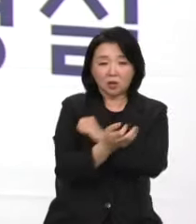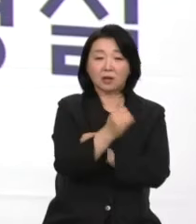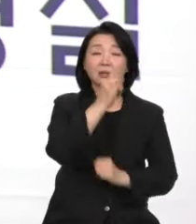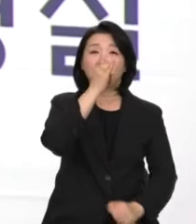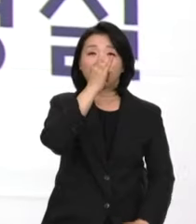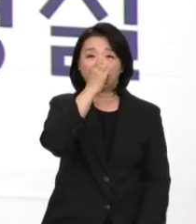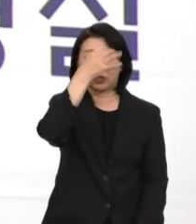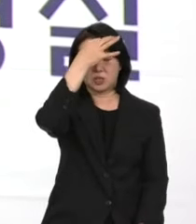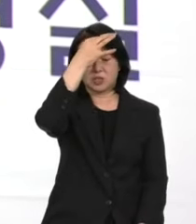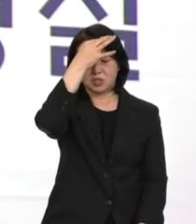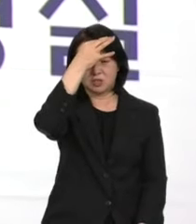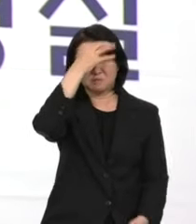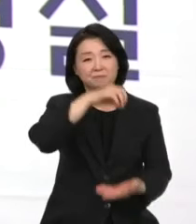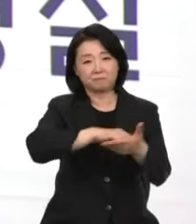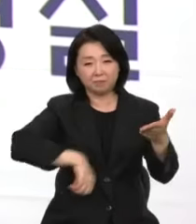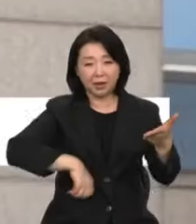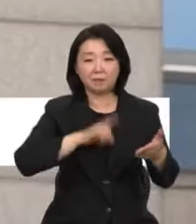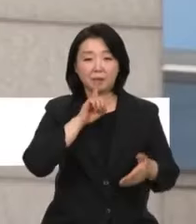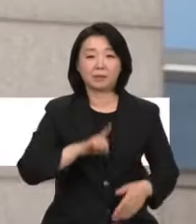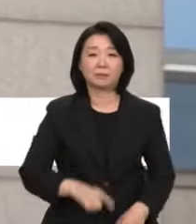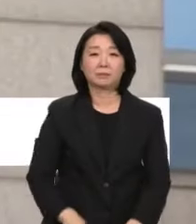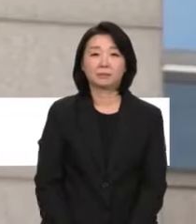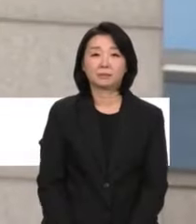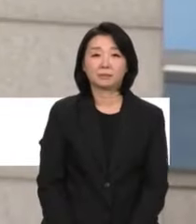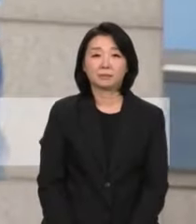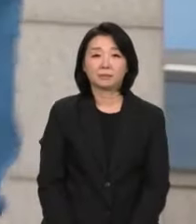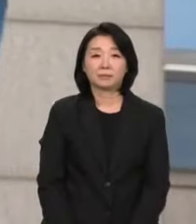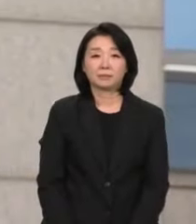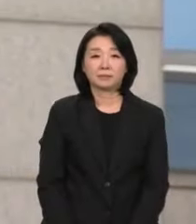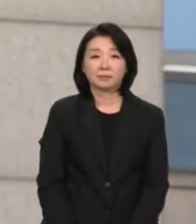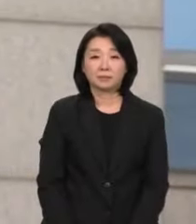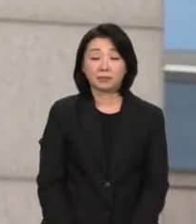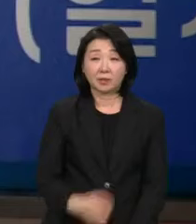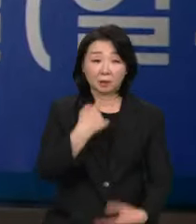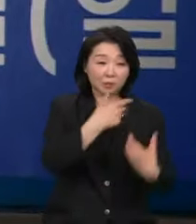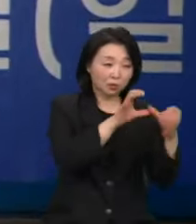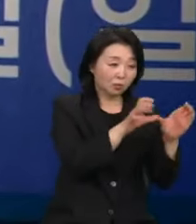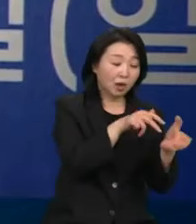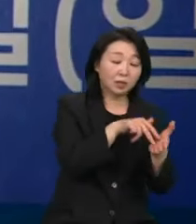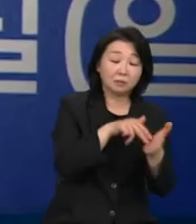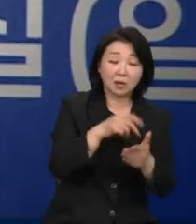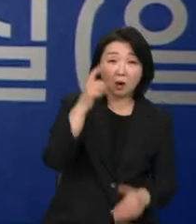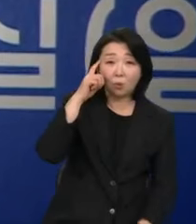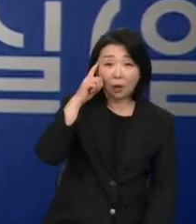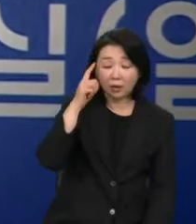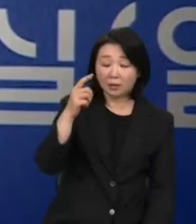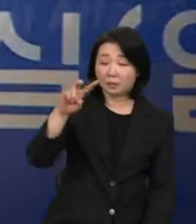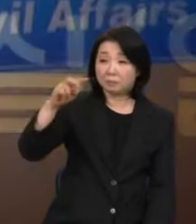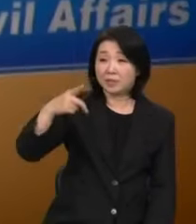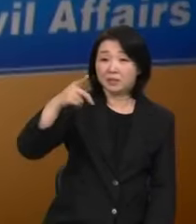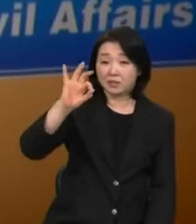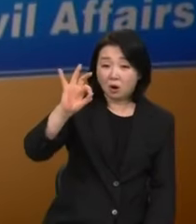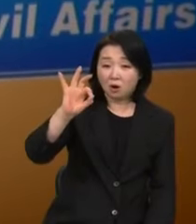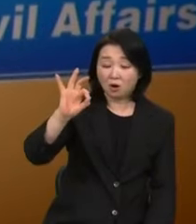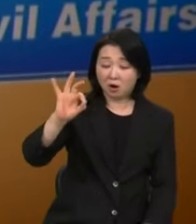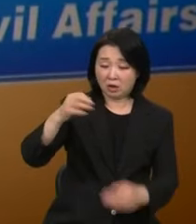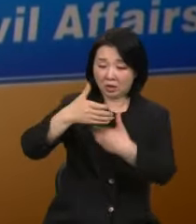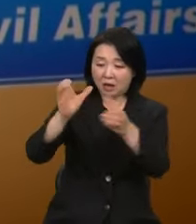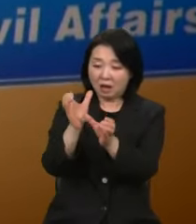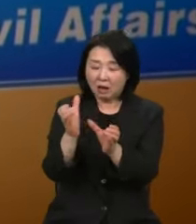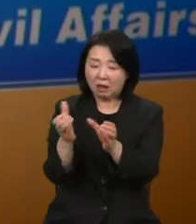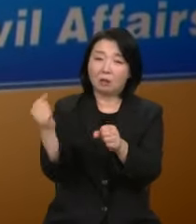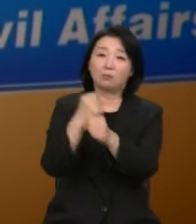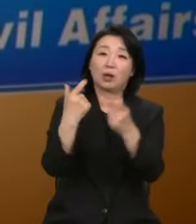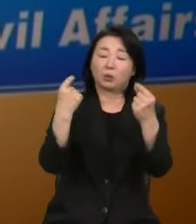있는 기능은 배제한다는 방침인 것으로 전해졌습니다. 민주당은 사실상 민정수석의 부활로 보인다며